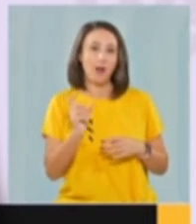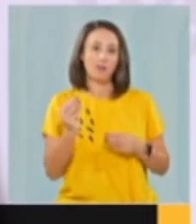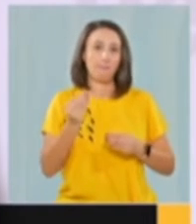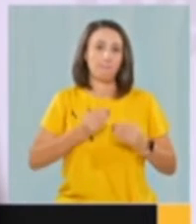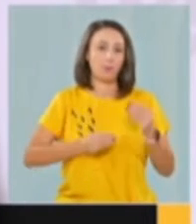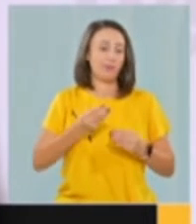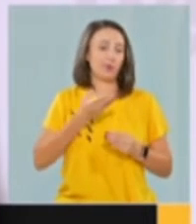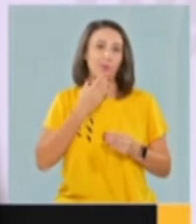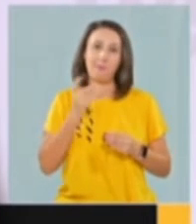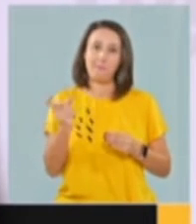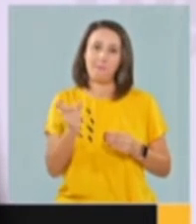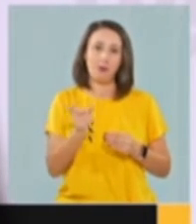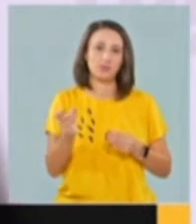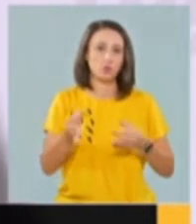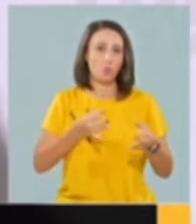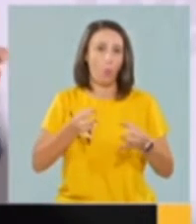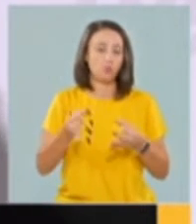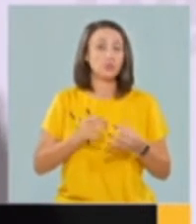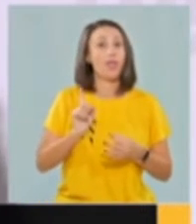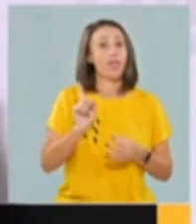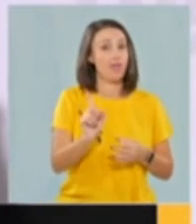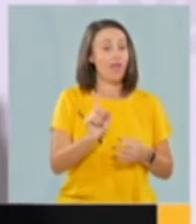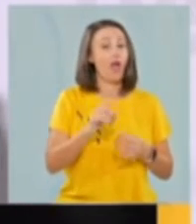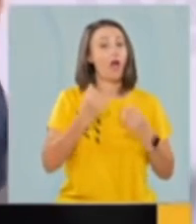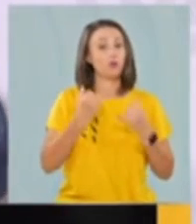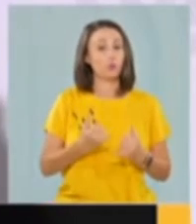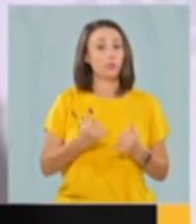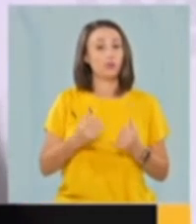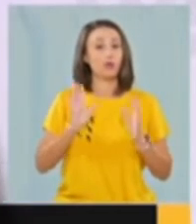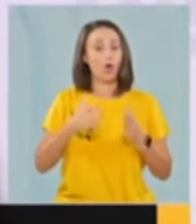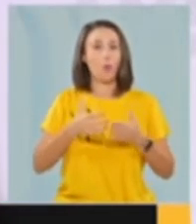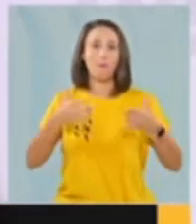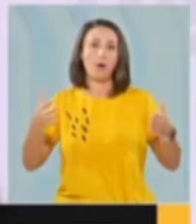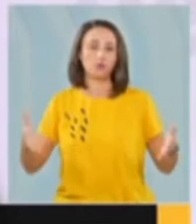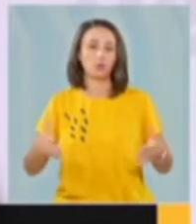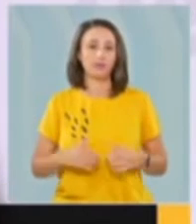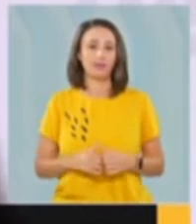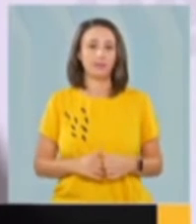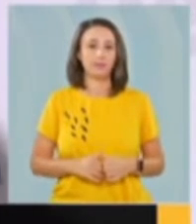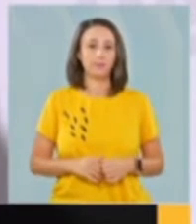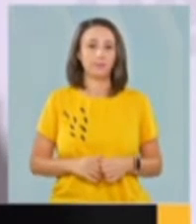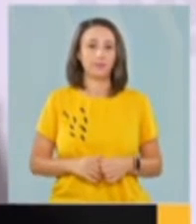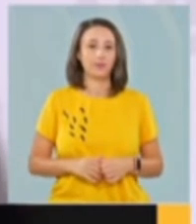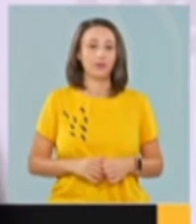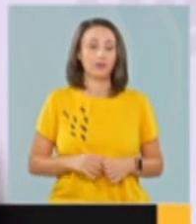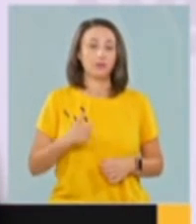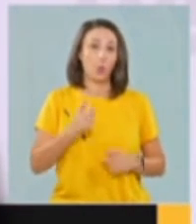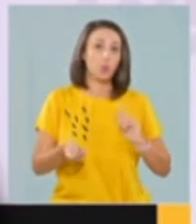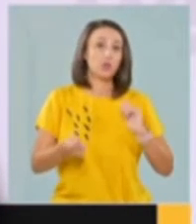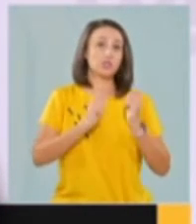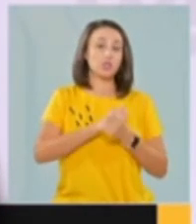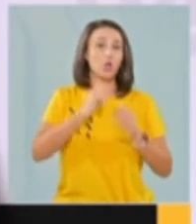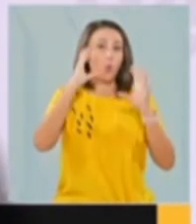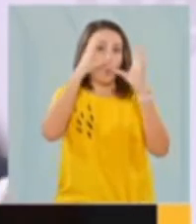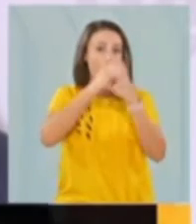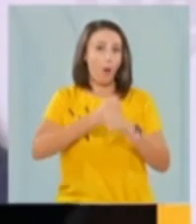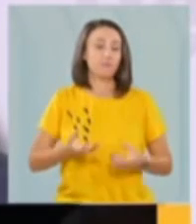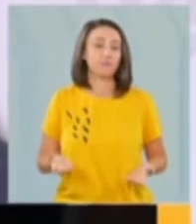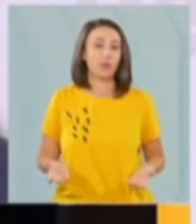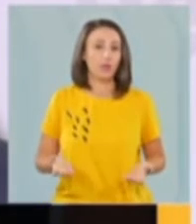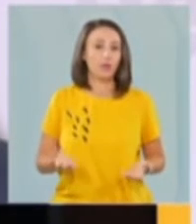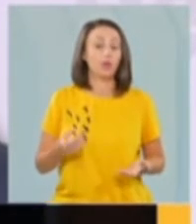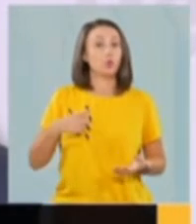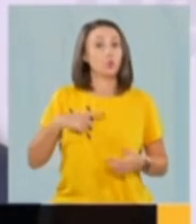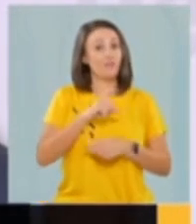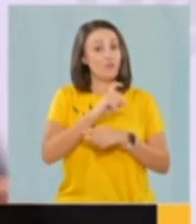nu e parte a soluției. Dânsii în acest moment au o majoritate. Că s-au răzgândit peste noapte,